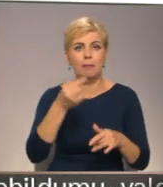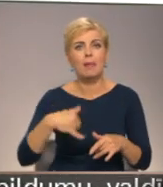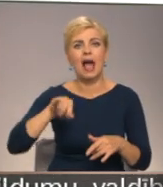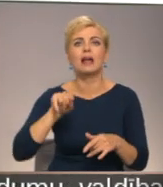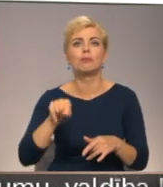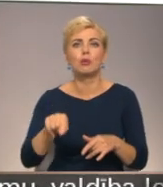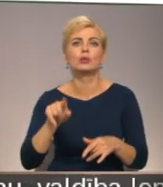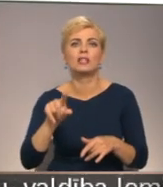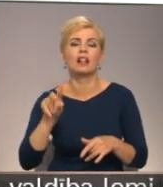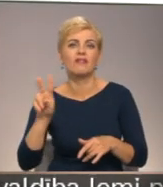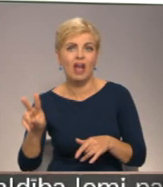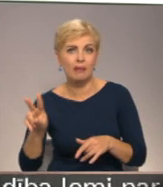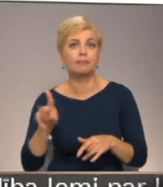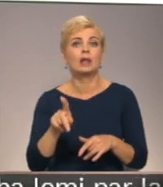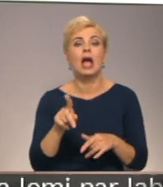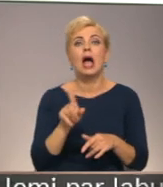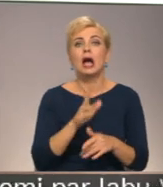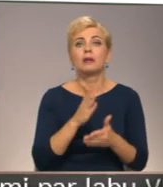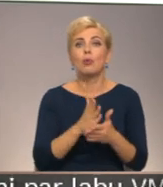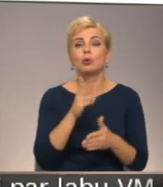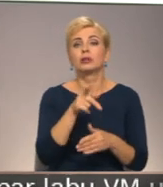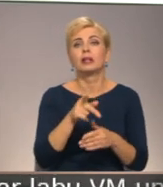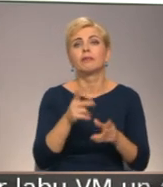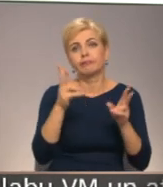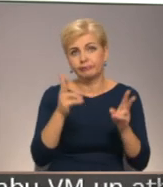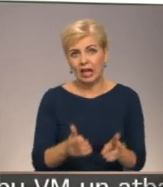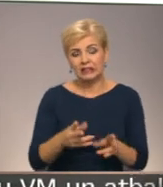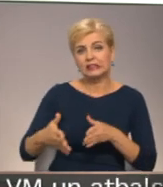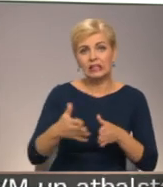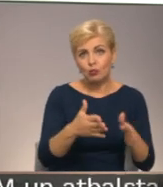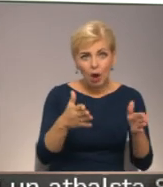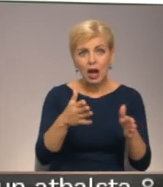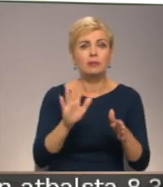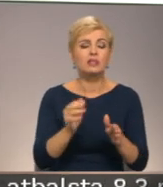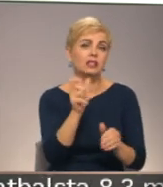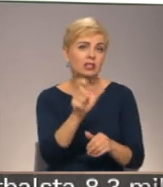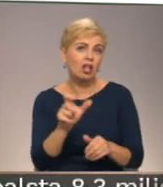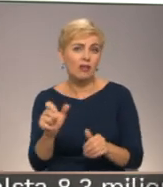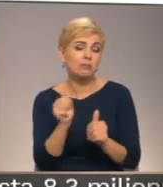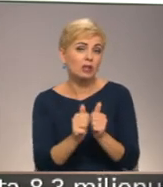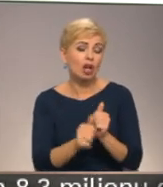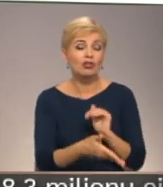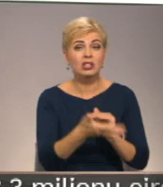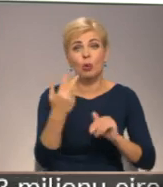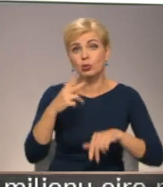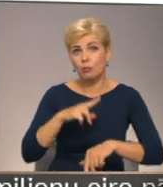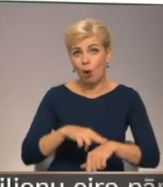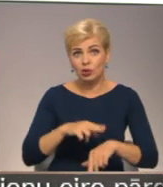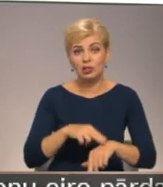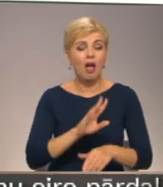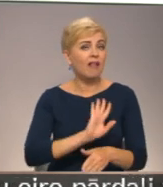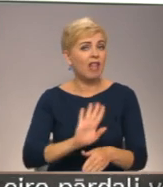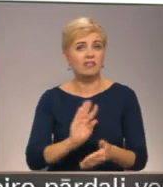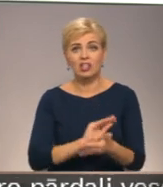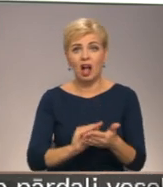Iekļūstot pat nelielos ceļu satiksmes negadījumos, cilvēki bieži izsauc policiju, nevis raksta saskaņoto paziņojumu. Kārtības